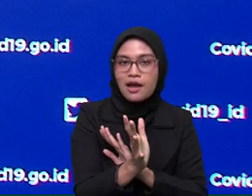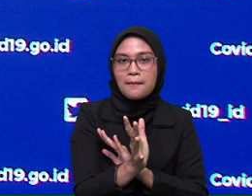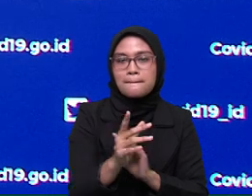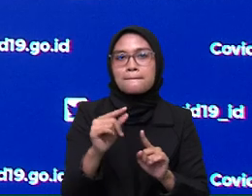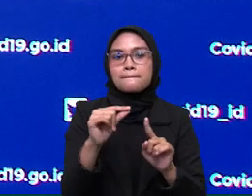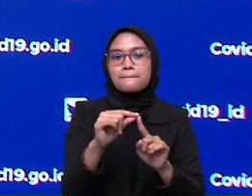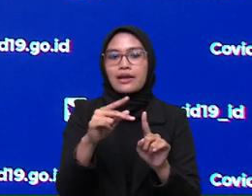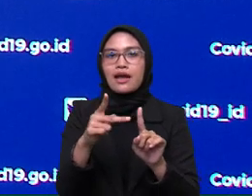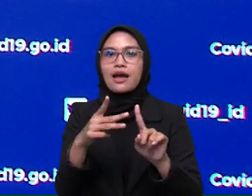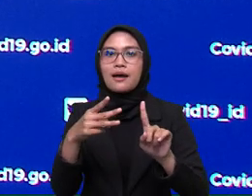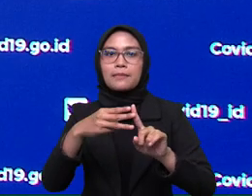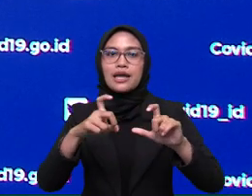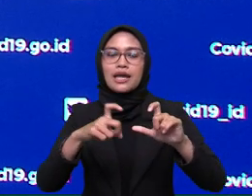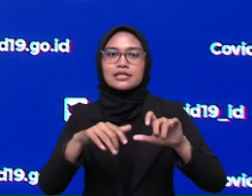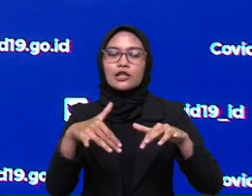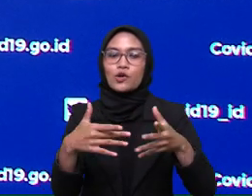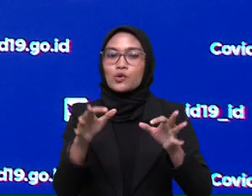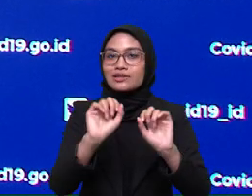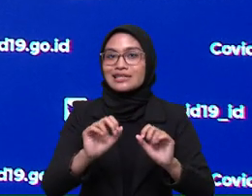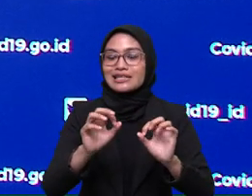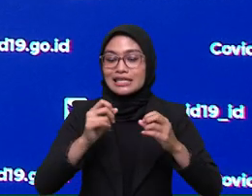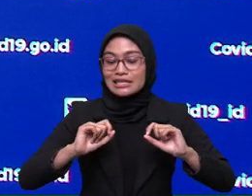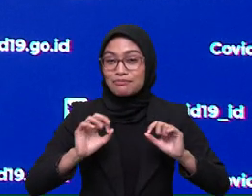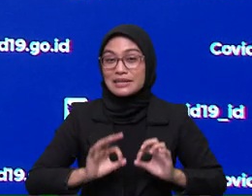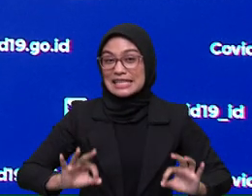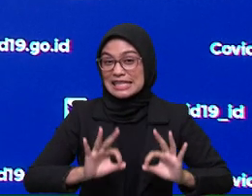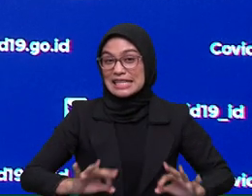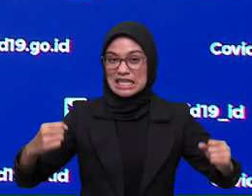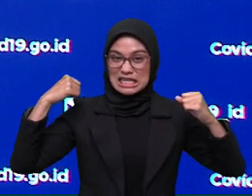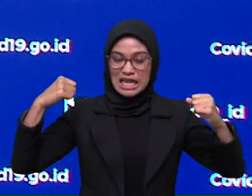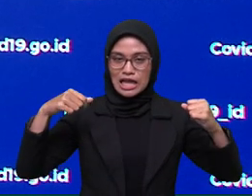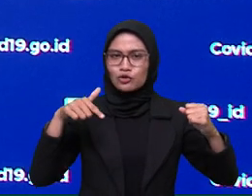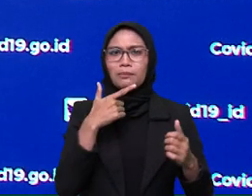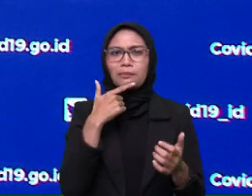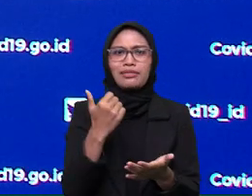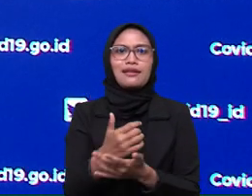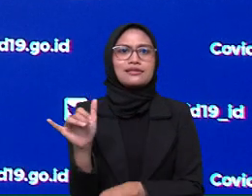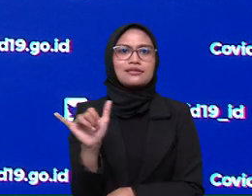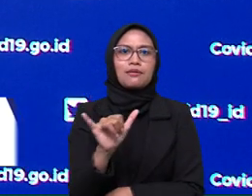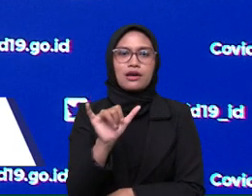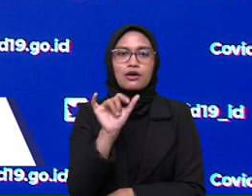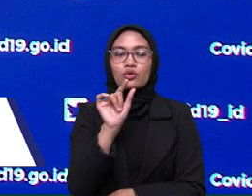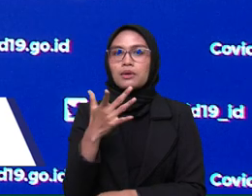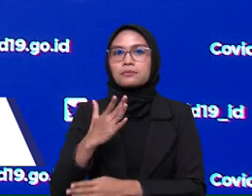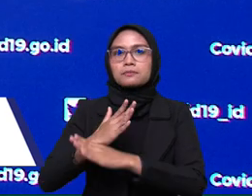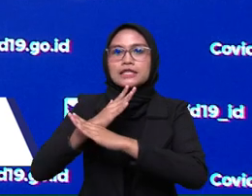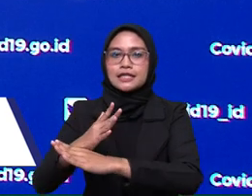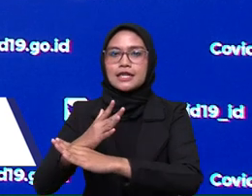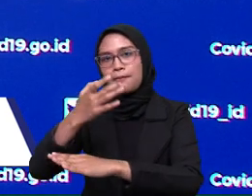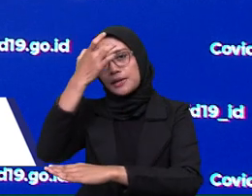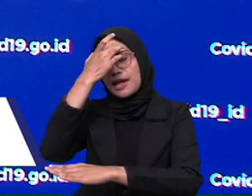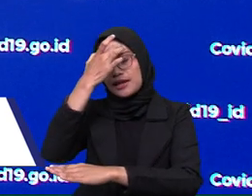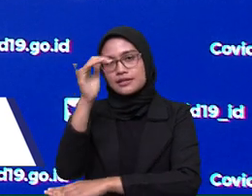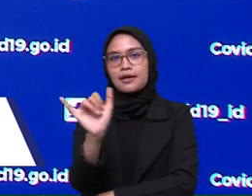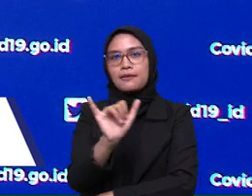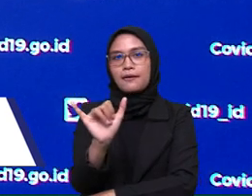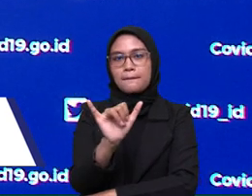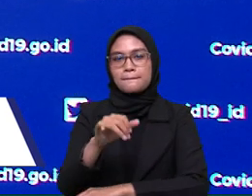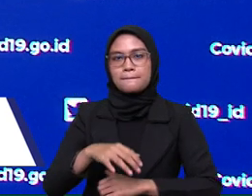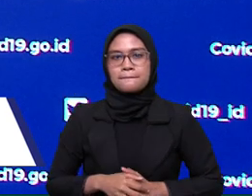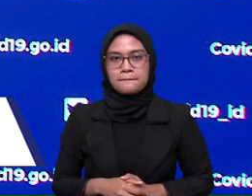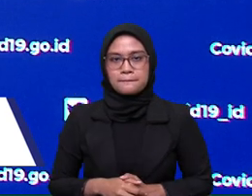bersih dan sehat secara keseluruhan telah terbukti efektif juga udah penularan penyakit menular lainnya jika tidak